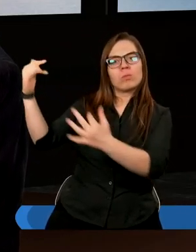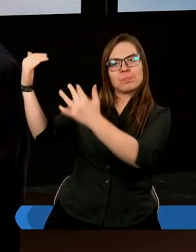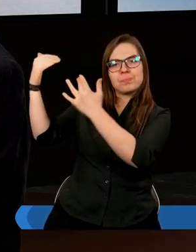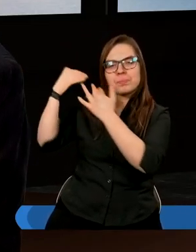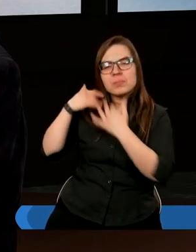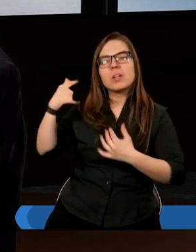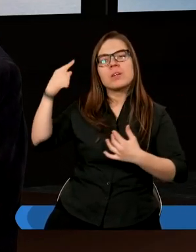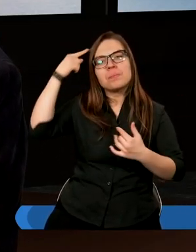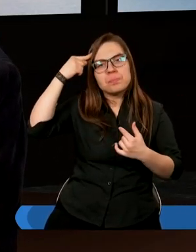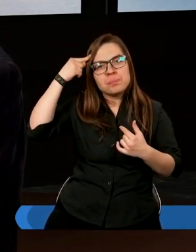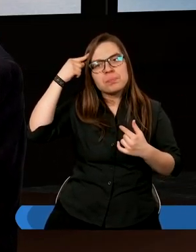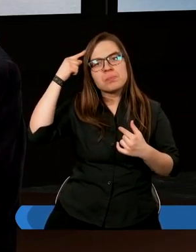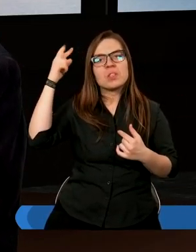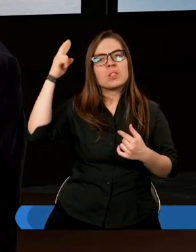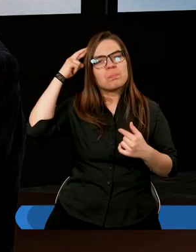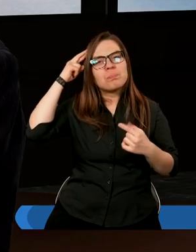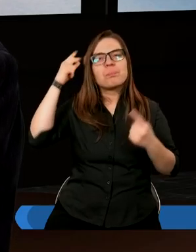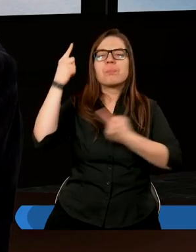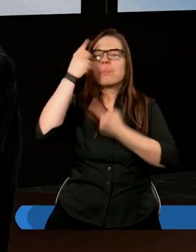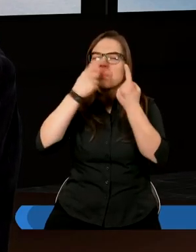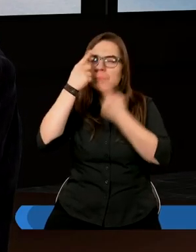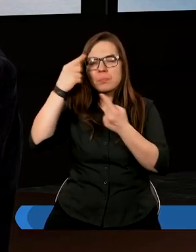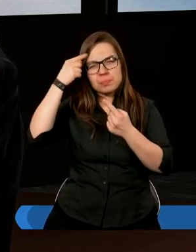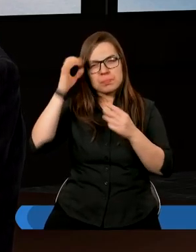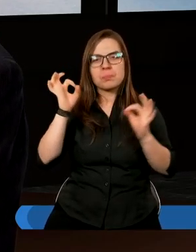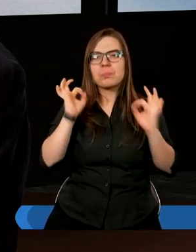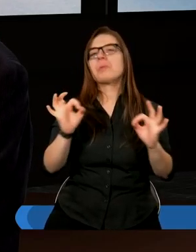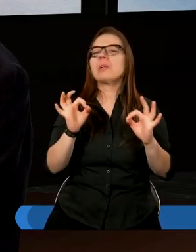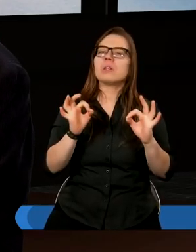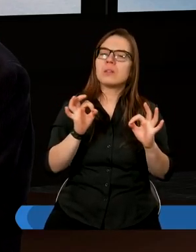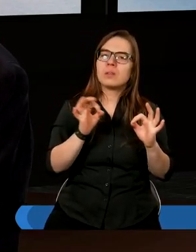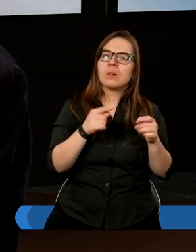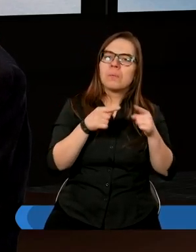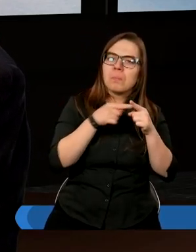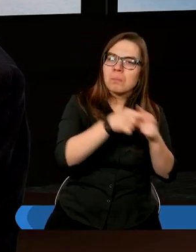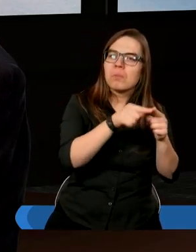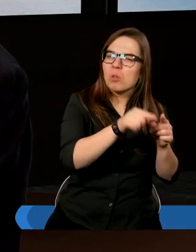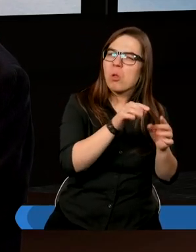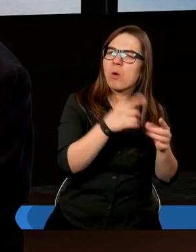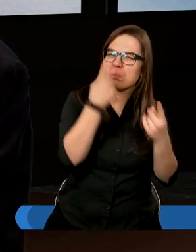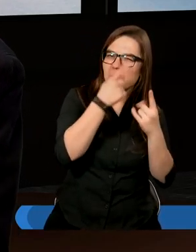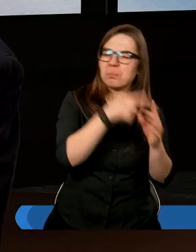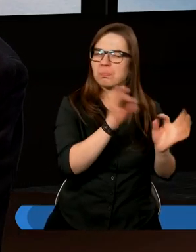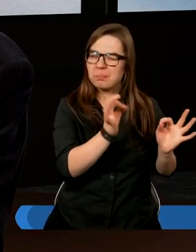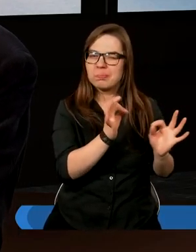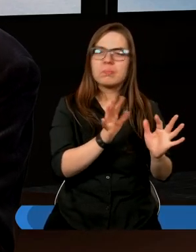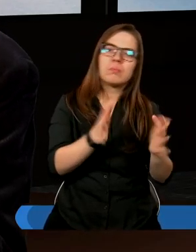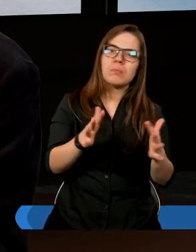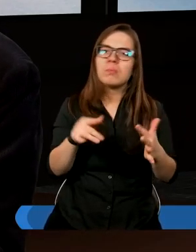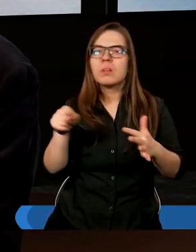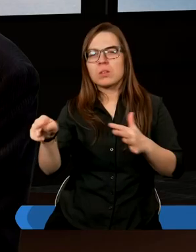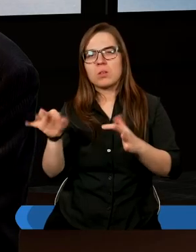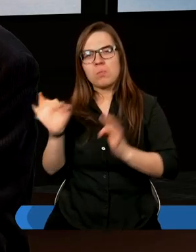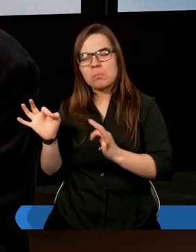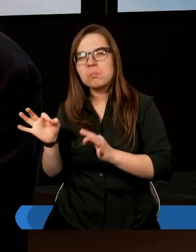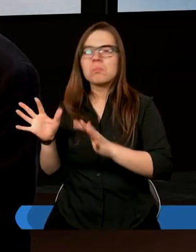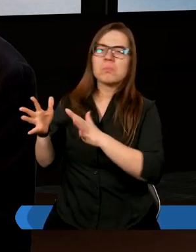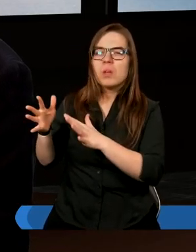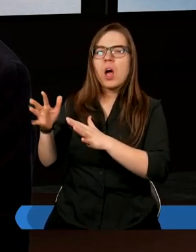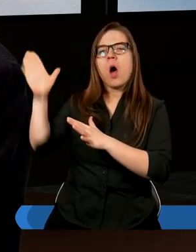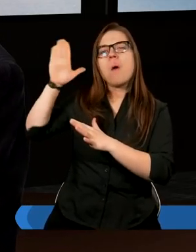jakiś rozum, tylko czy ten rozum jest zsynchronizowany, kompatybilny z tym, czego